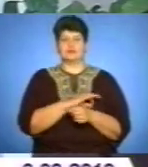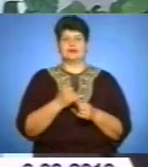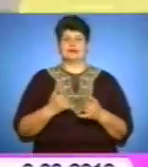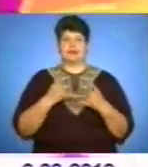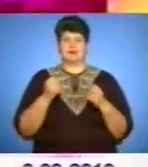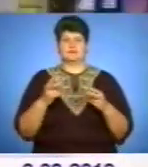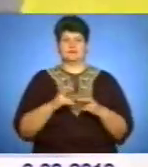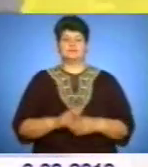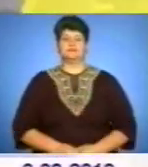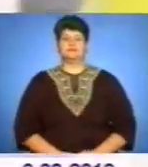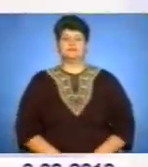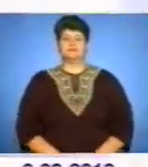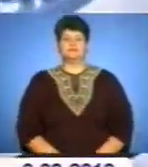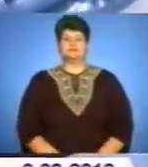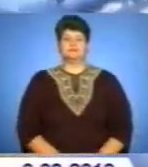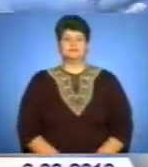списування.